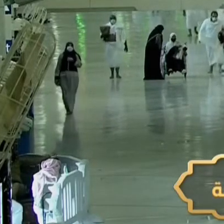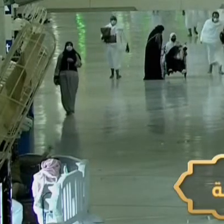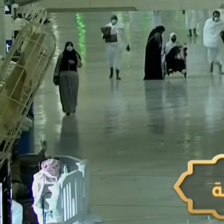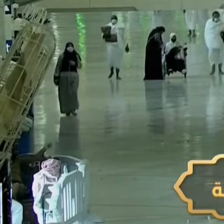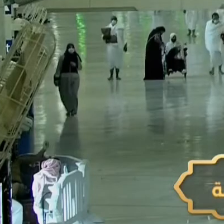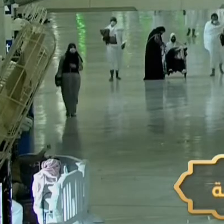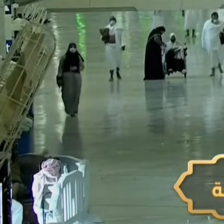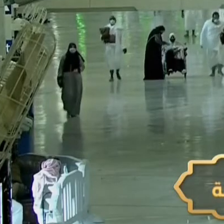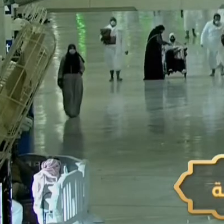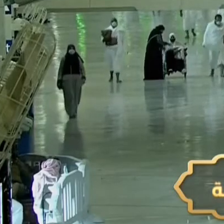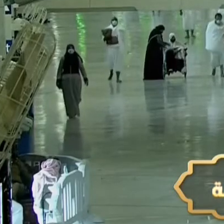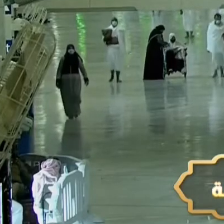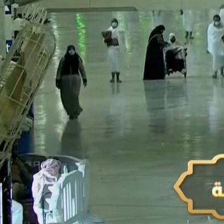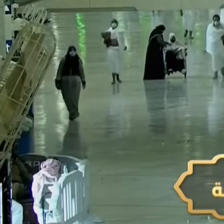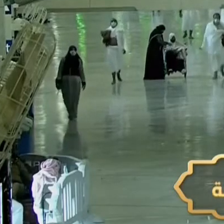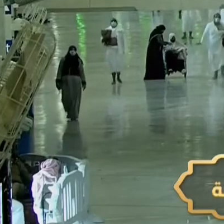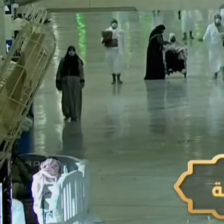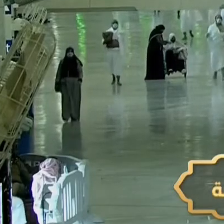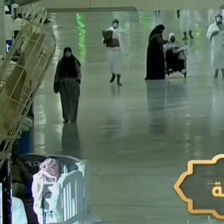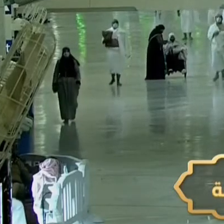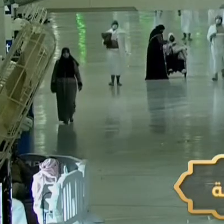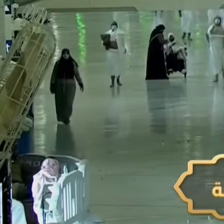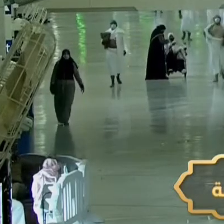نسأل الله تعالى